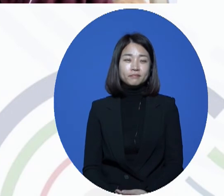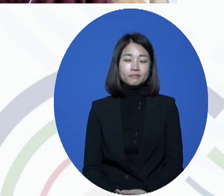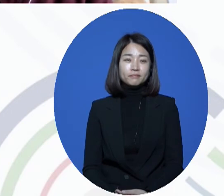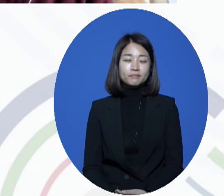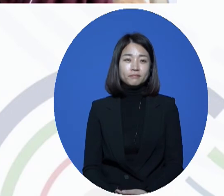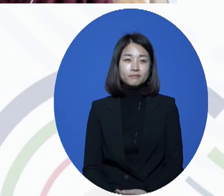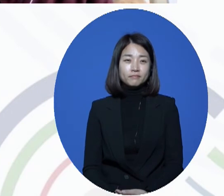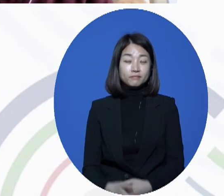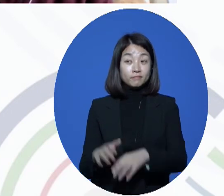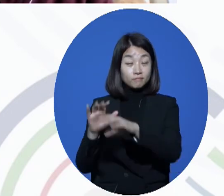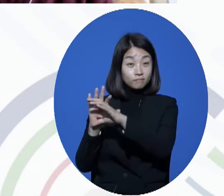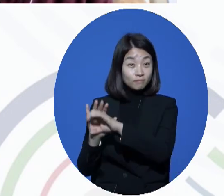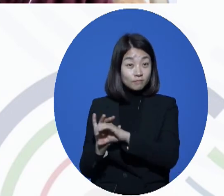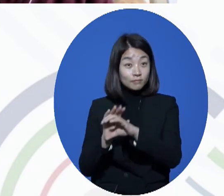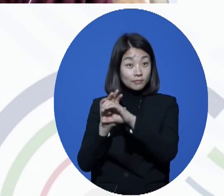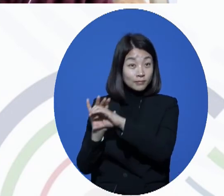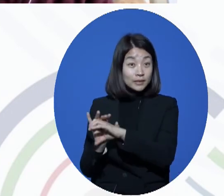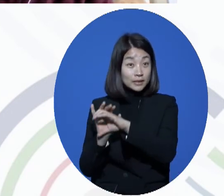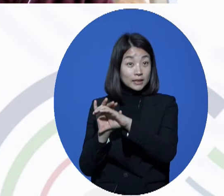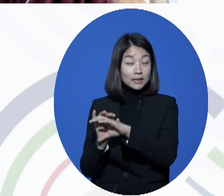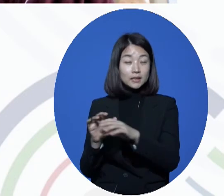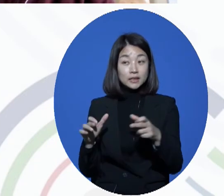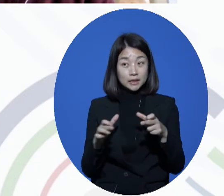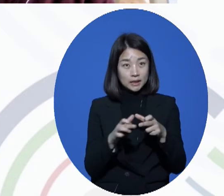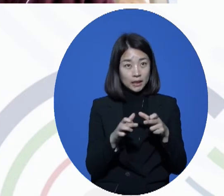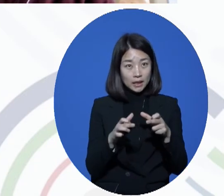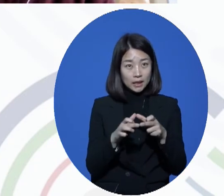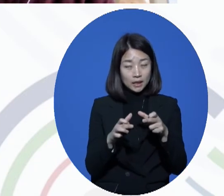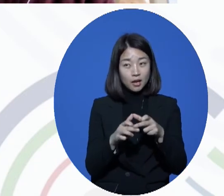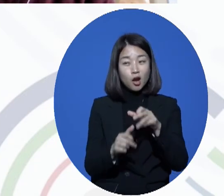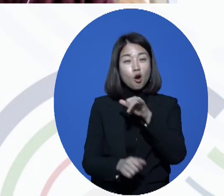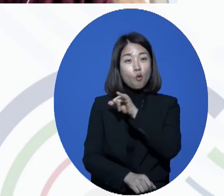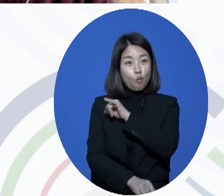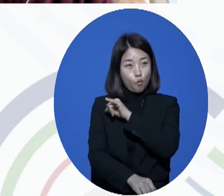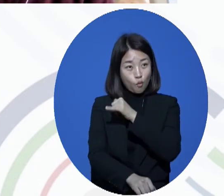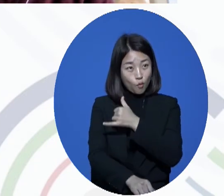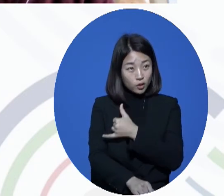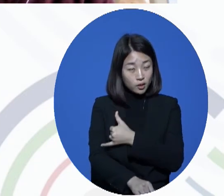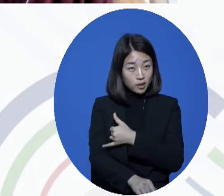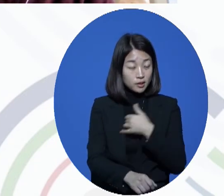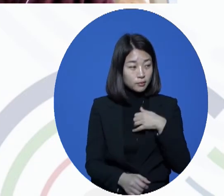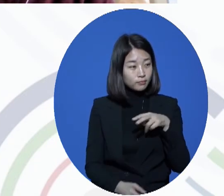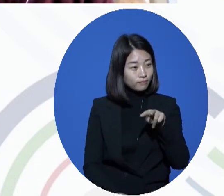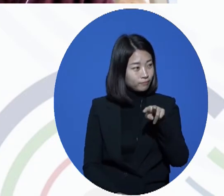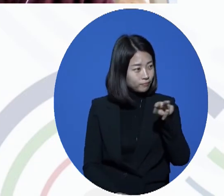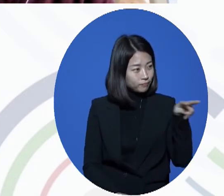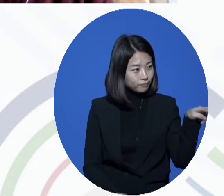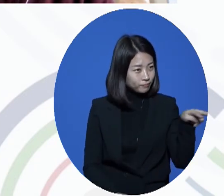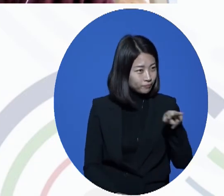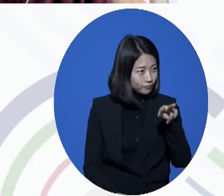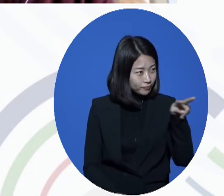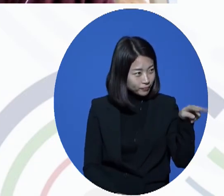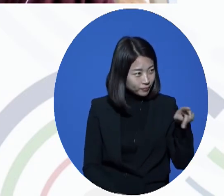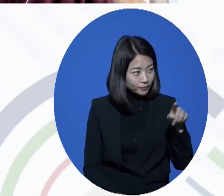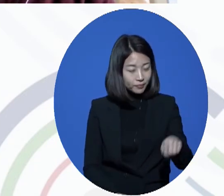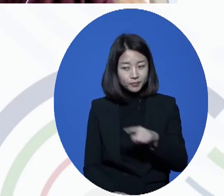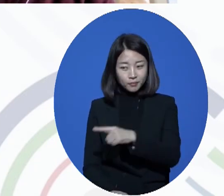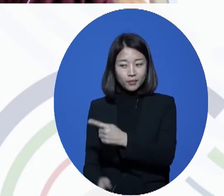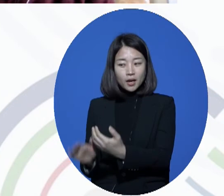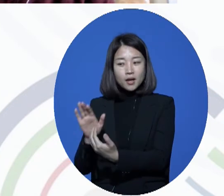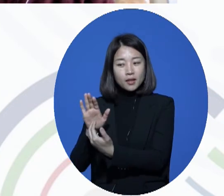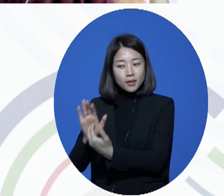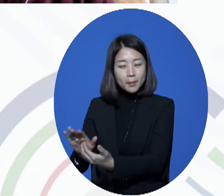네, an 코로나19 ad hoc response to the crisis. 장애 권익 모니터도 지금의 위기에 대응하기 위한 하나의 일환이라고 이해해